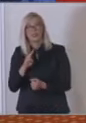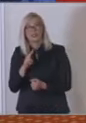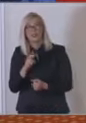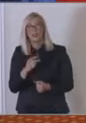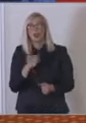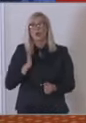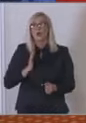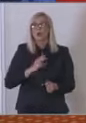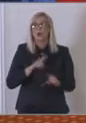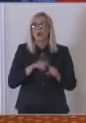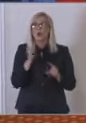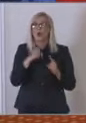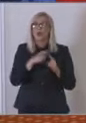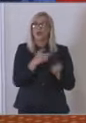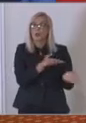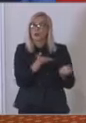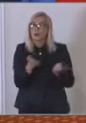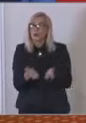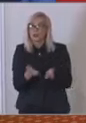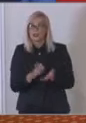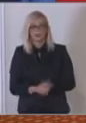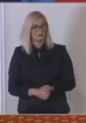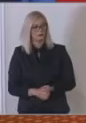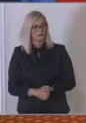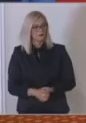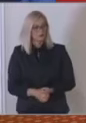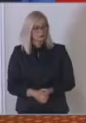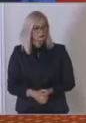Ju falemderit, zotri Zaev, urdroni zotri Hoti.